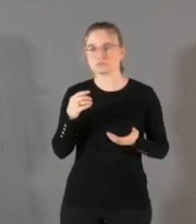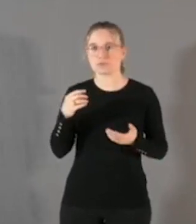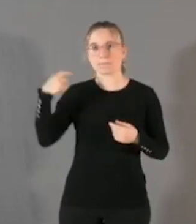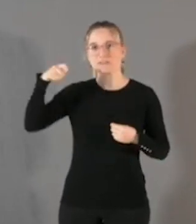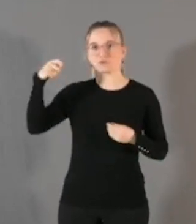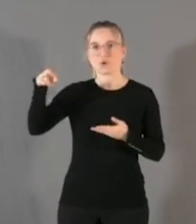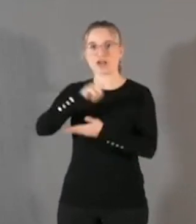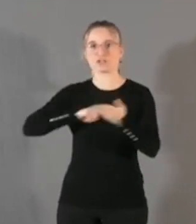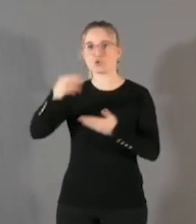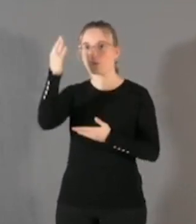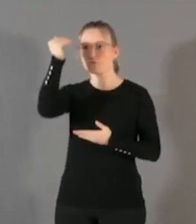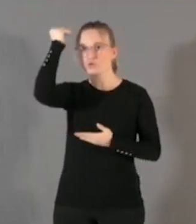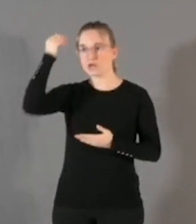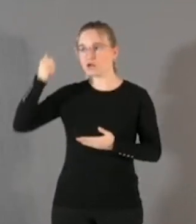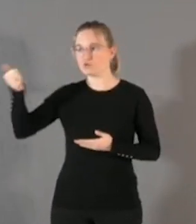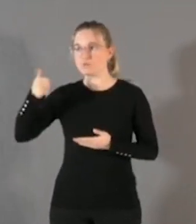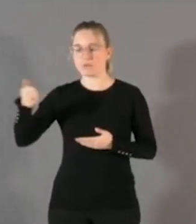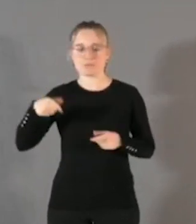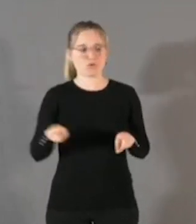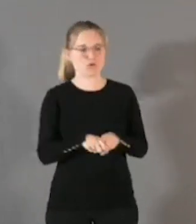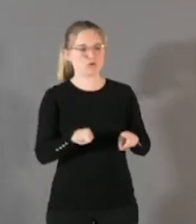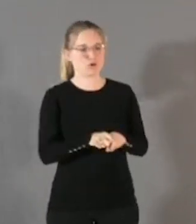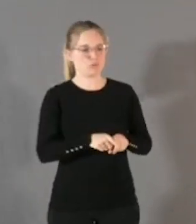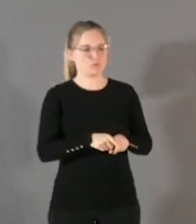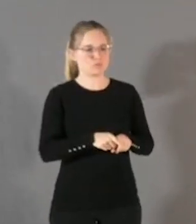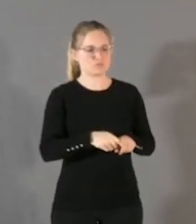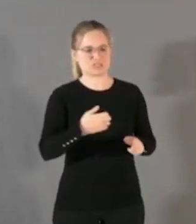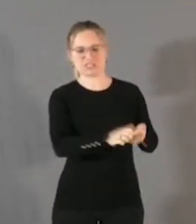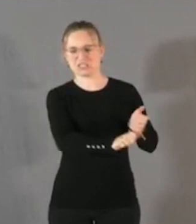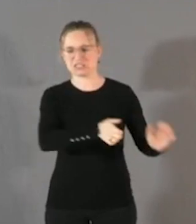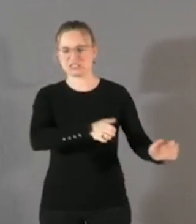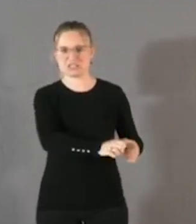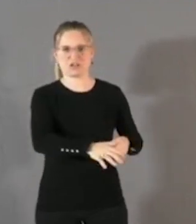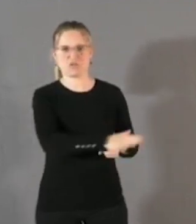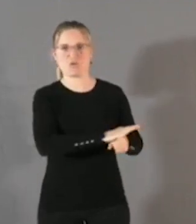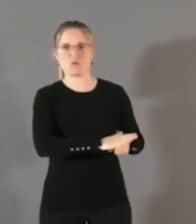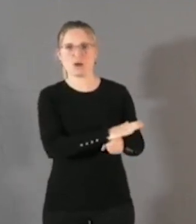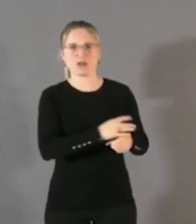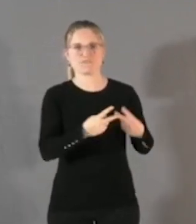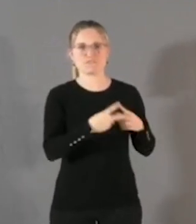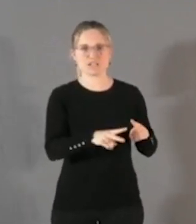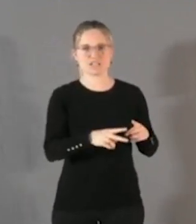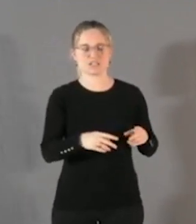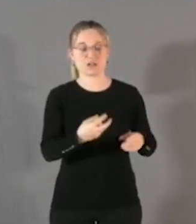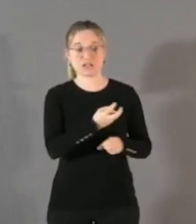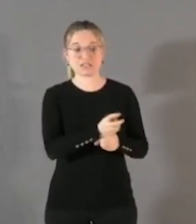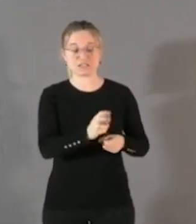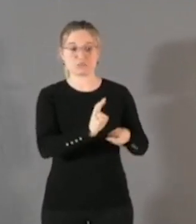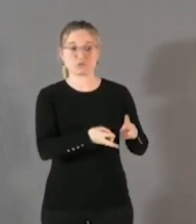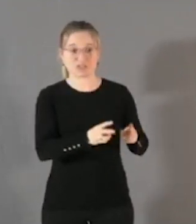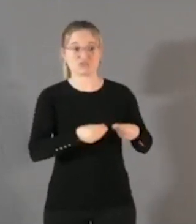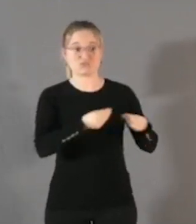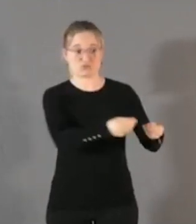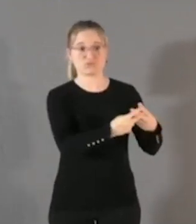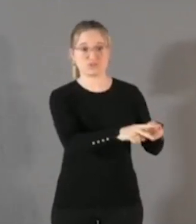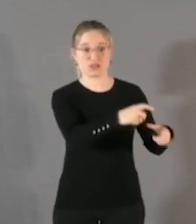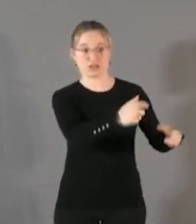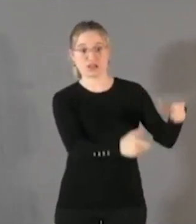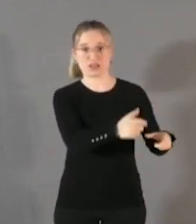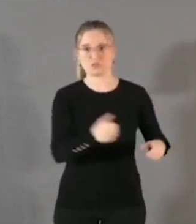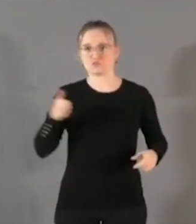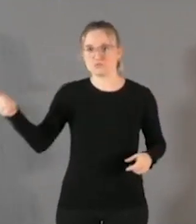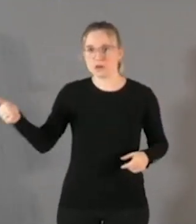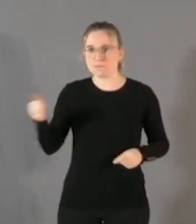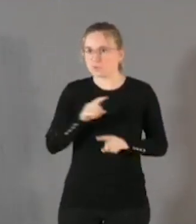ville ou sur cette majorité au risque de mettre la ville dans une situation difficile. Donc, à un